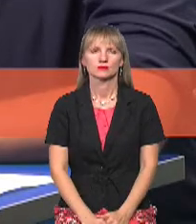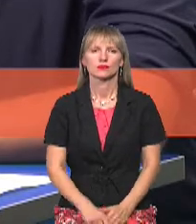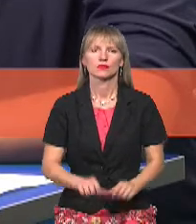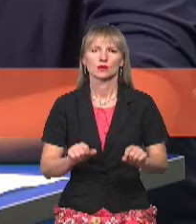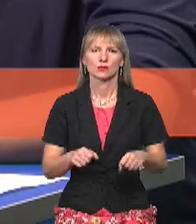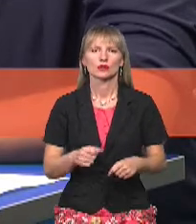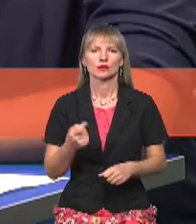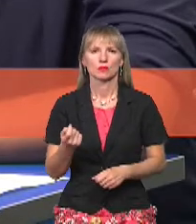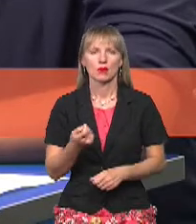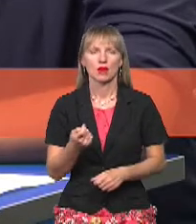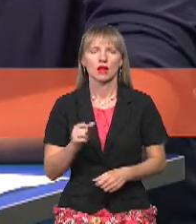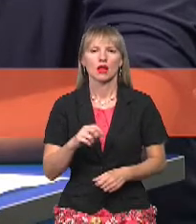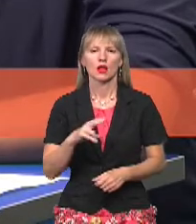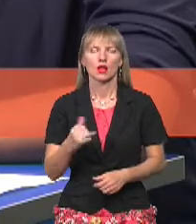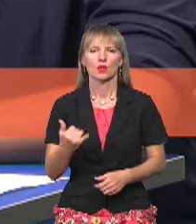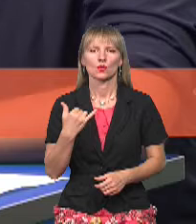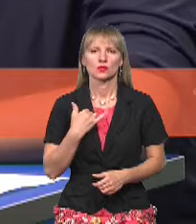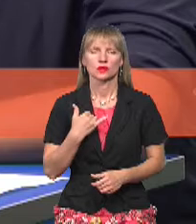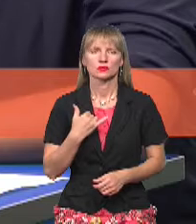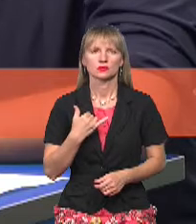Може і невеликий, але у нас